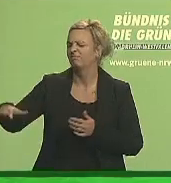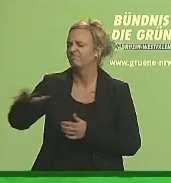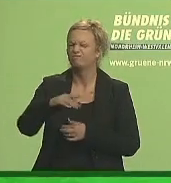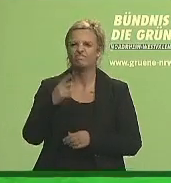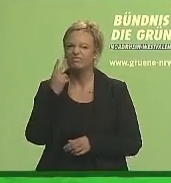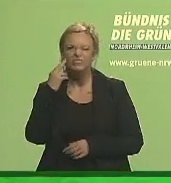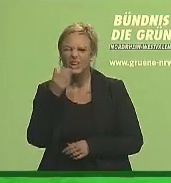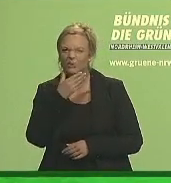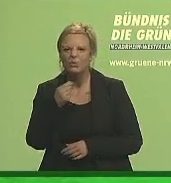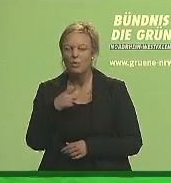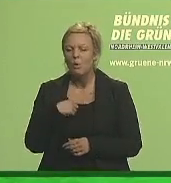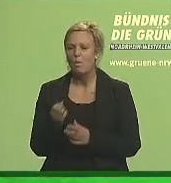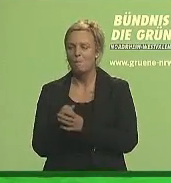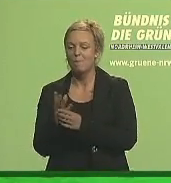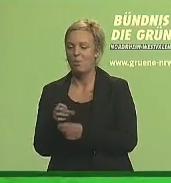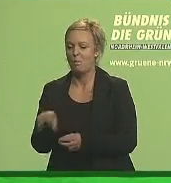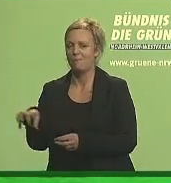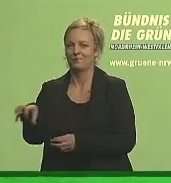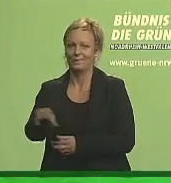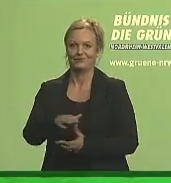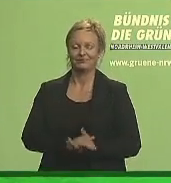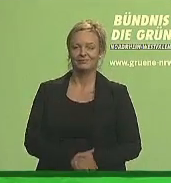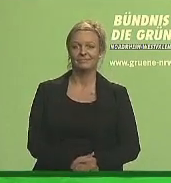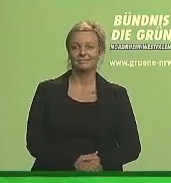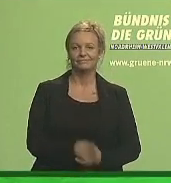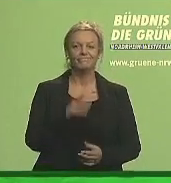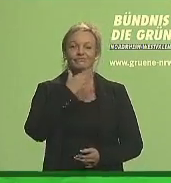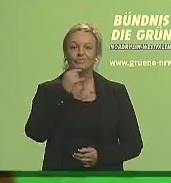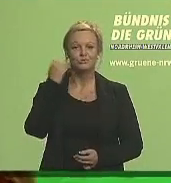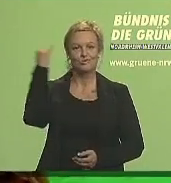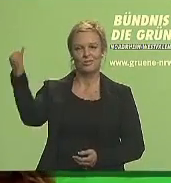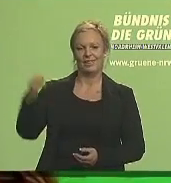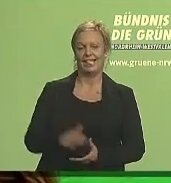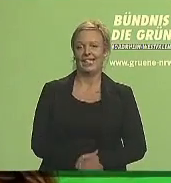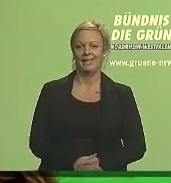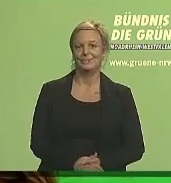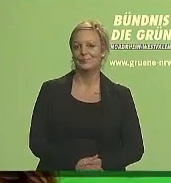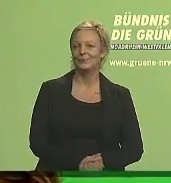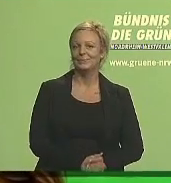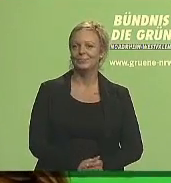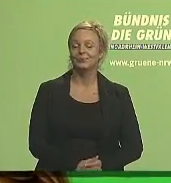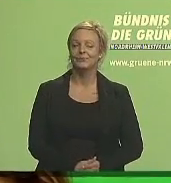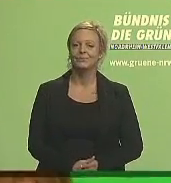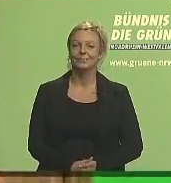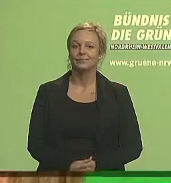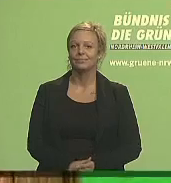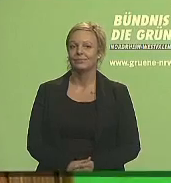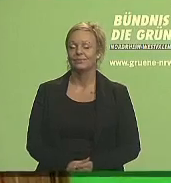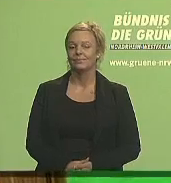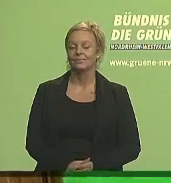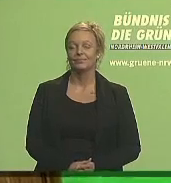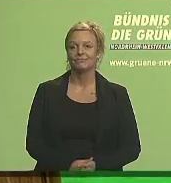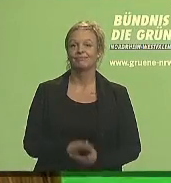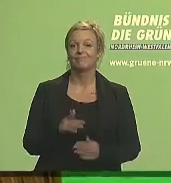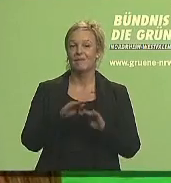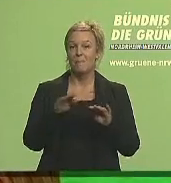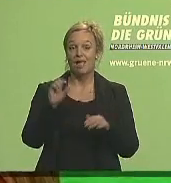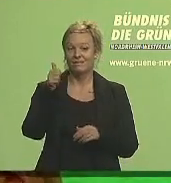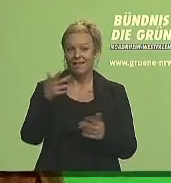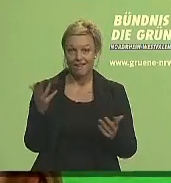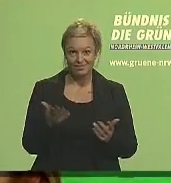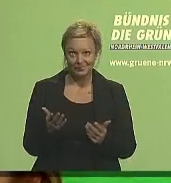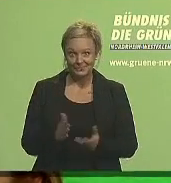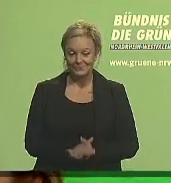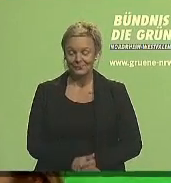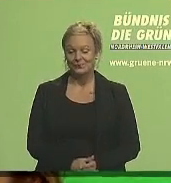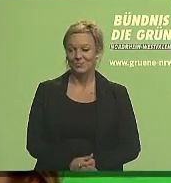Presse aufgenommen worden und das fanden wir eine sehr schöne Idee. Ja, und Dann kommt aber unser Platz 1, weil da